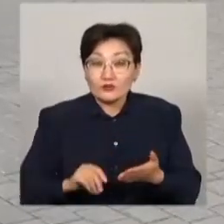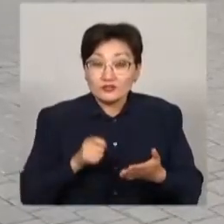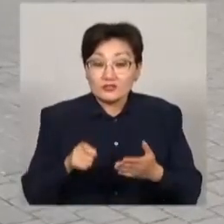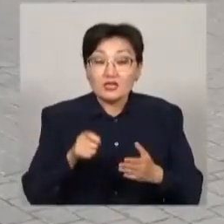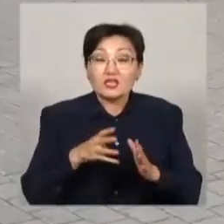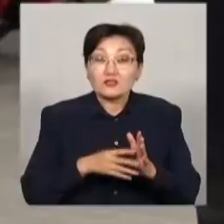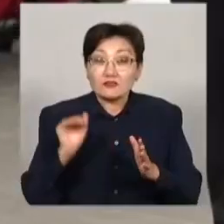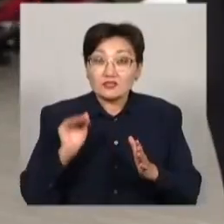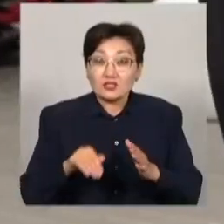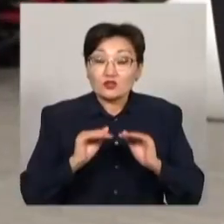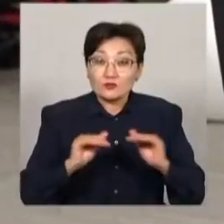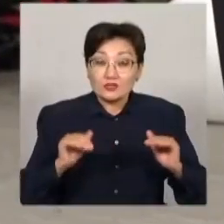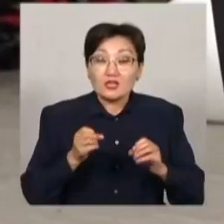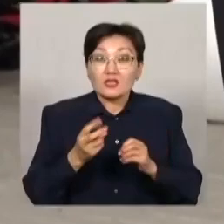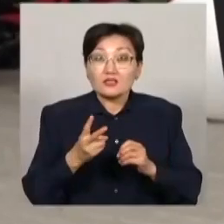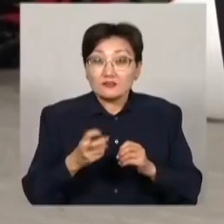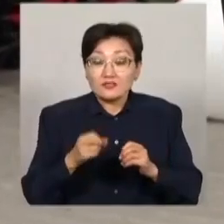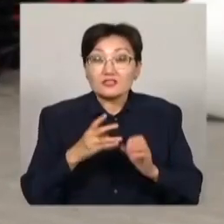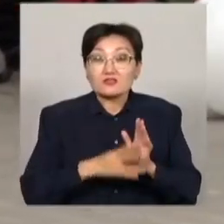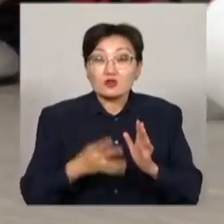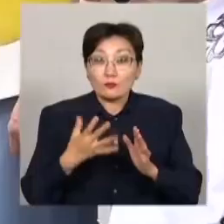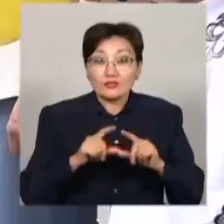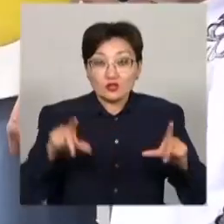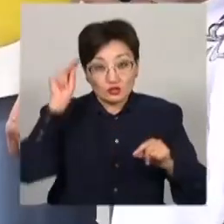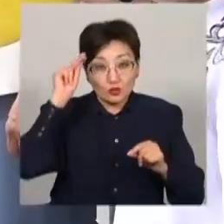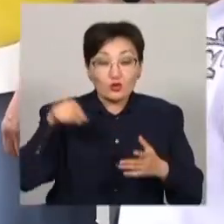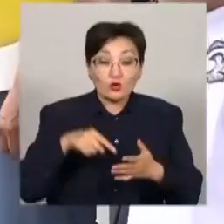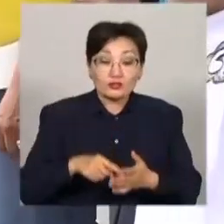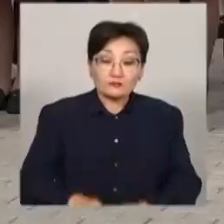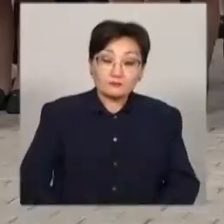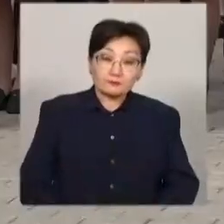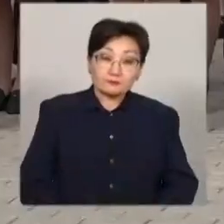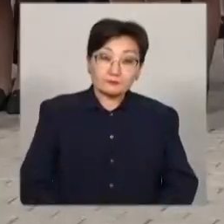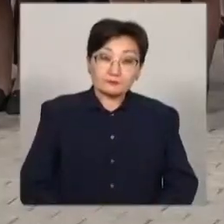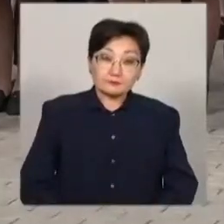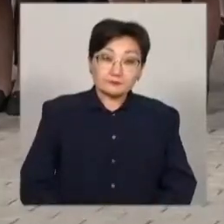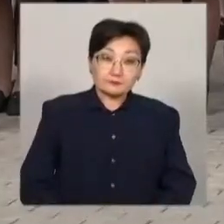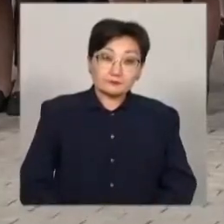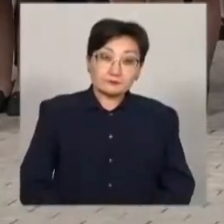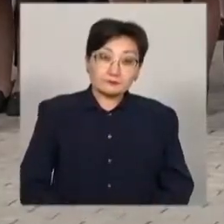около 9 тысяч учащихся из 295 и школ города линара сабитова дидар исаев телеканал алматы